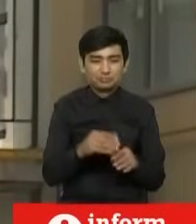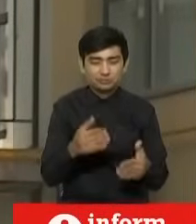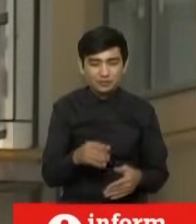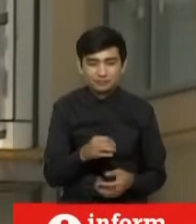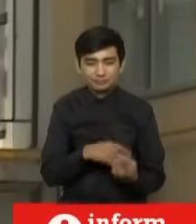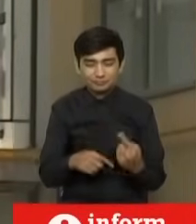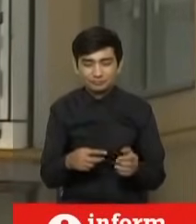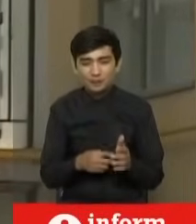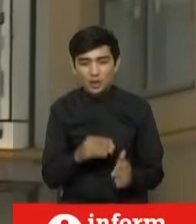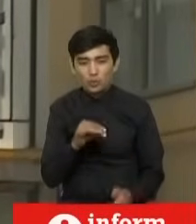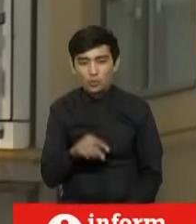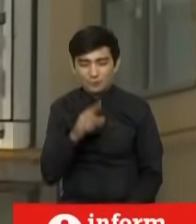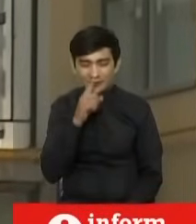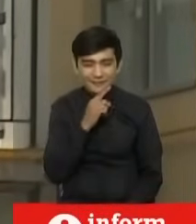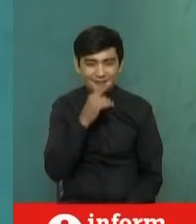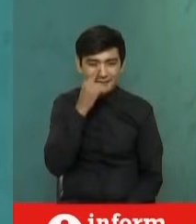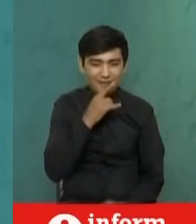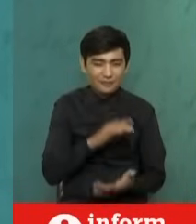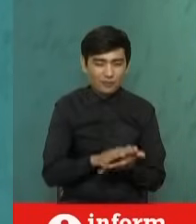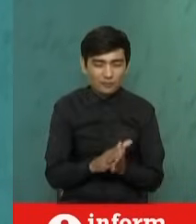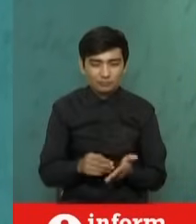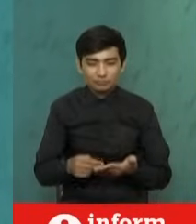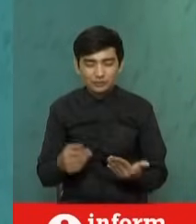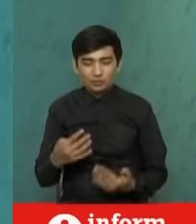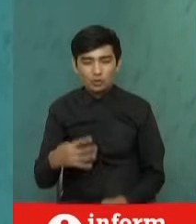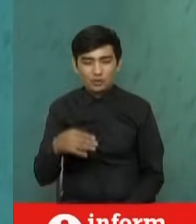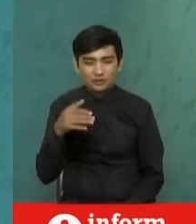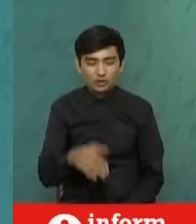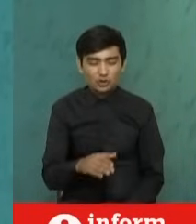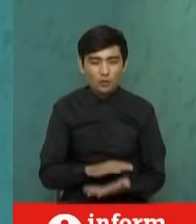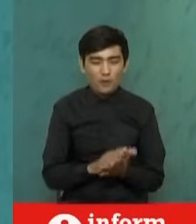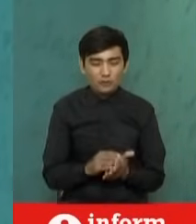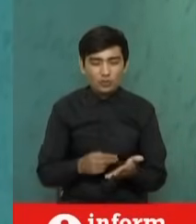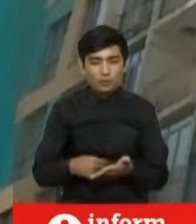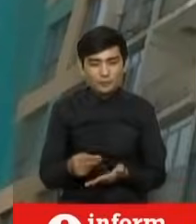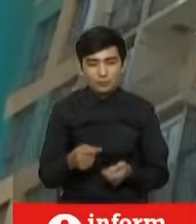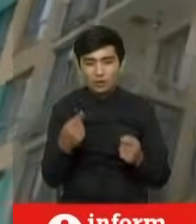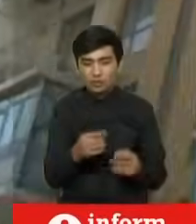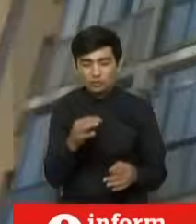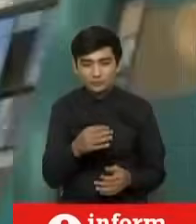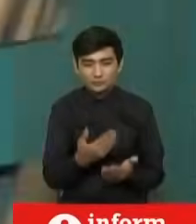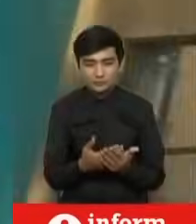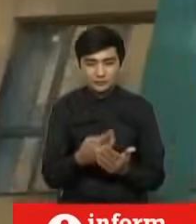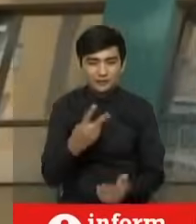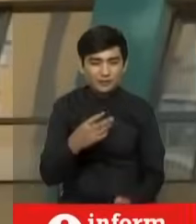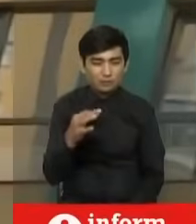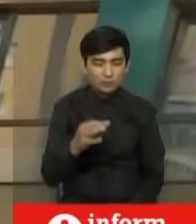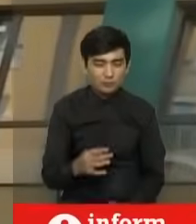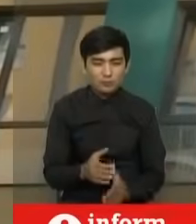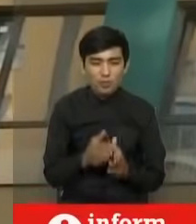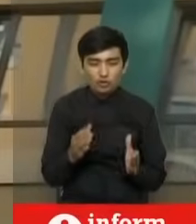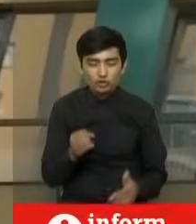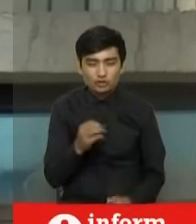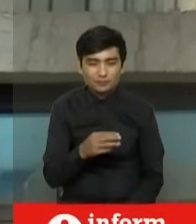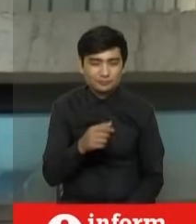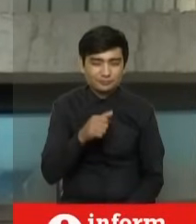недвижимостью. Только в июле казахстанцы заключили более 40 тысяч договоров купли-продажи, более чем на 20% больше, чем в